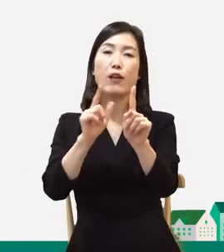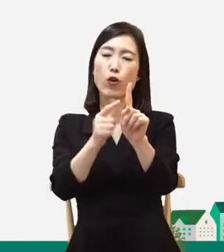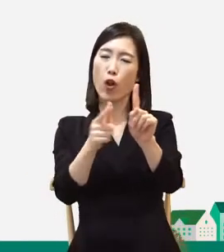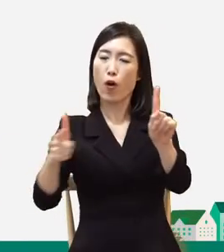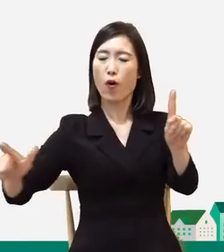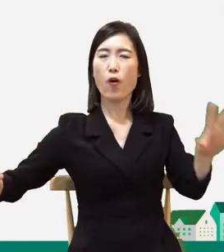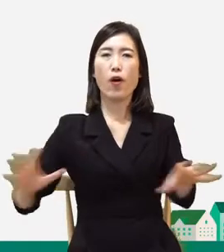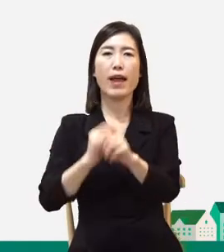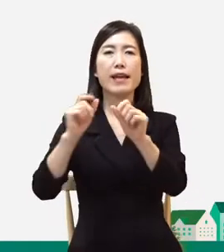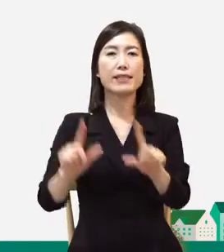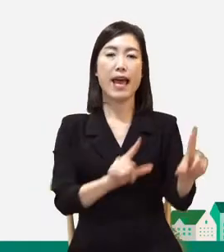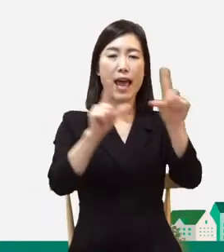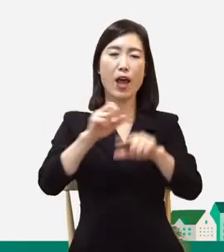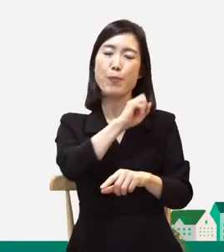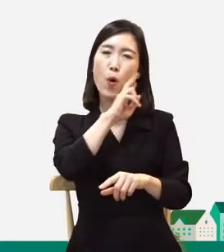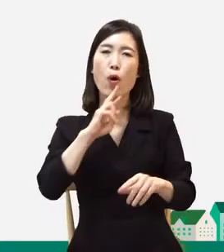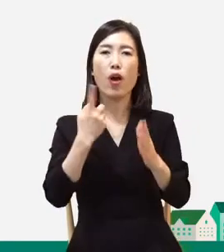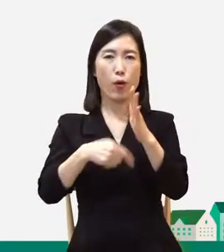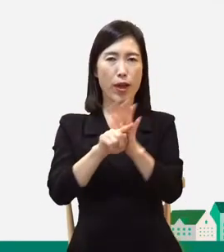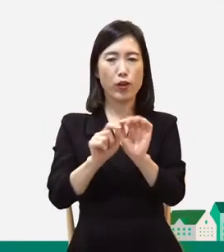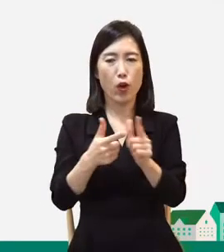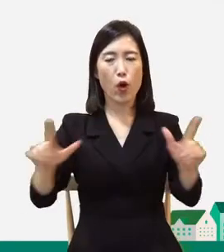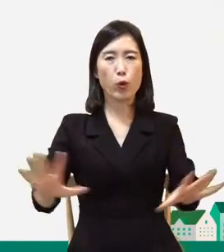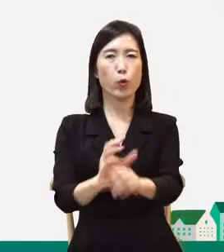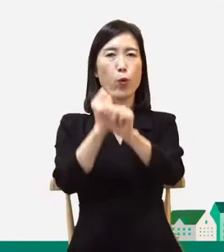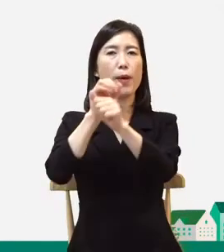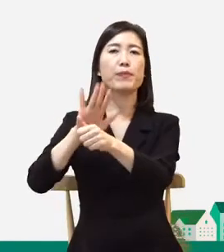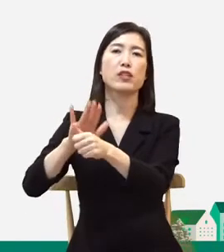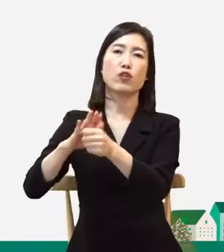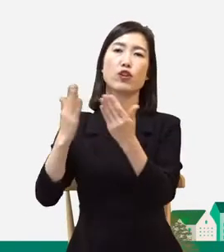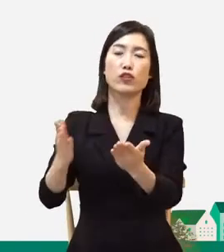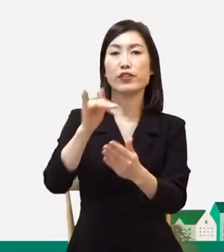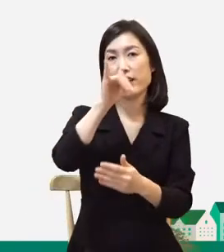주택에서 살아갈 수 있도록 하고 있습니다.